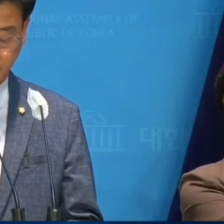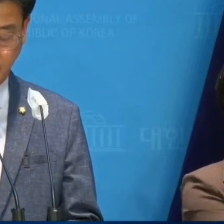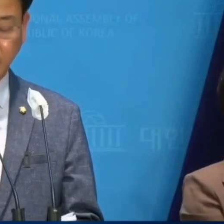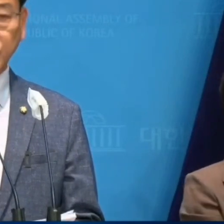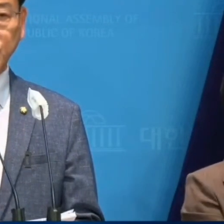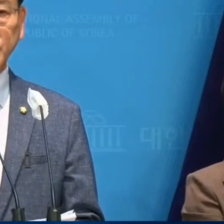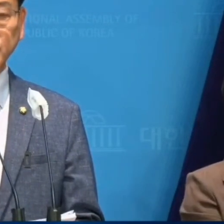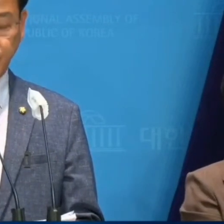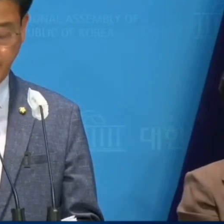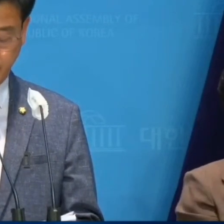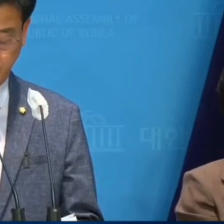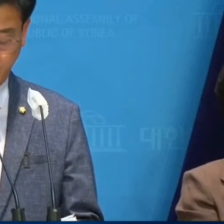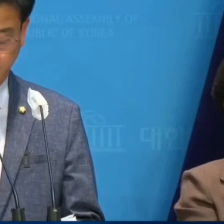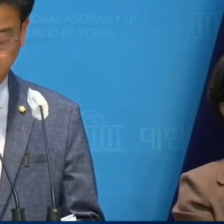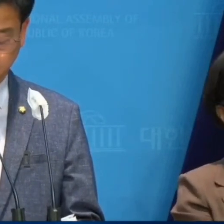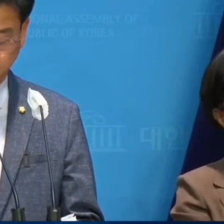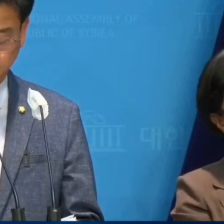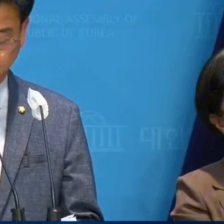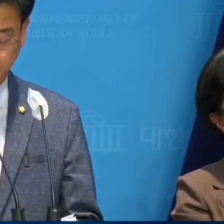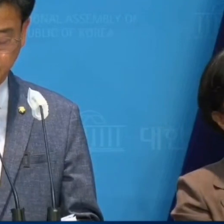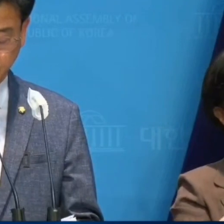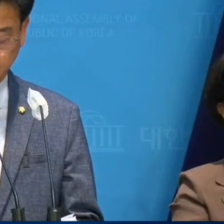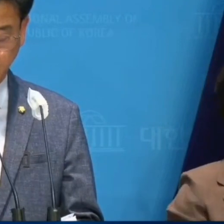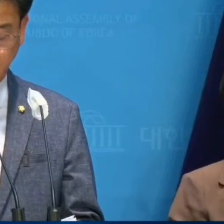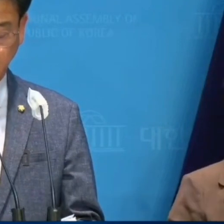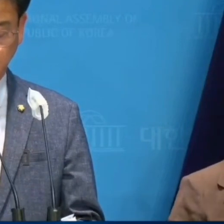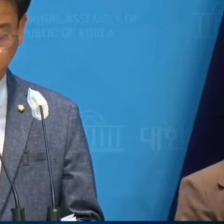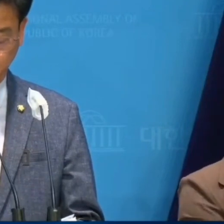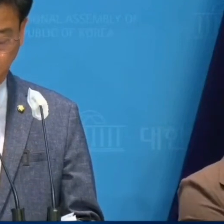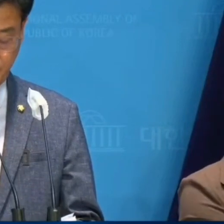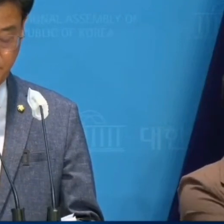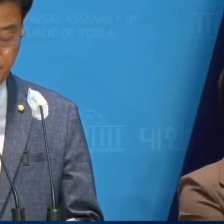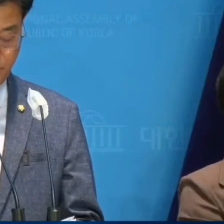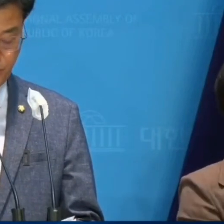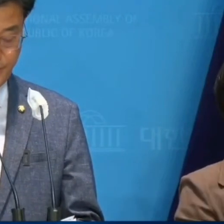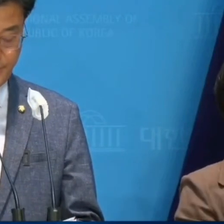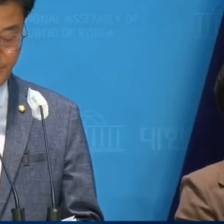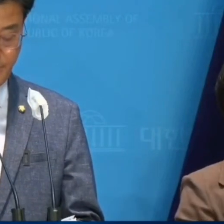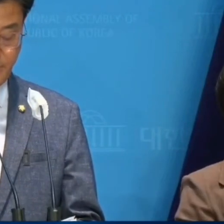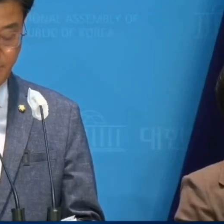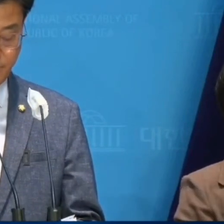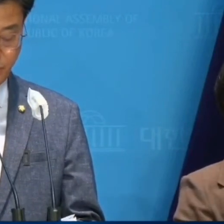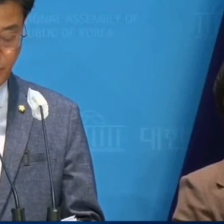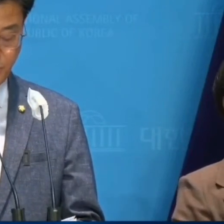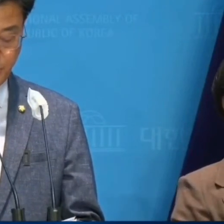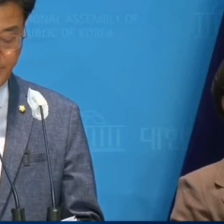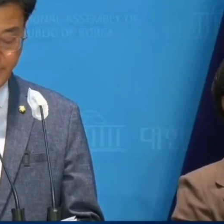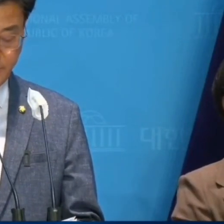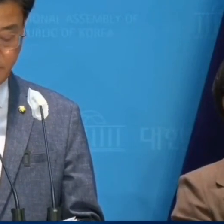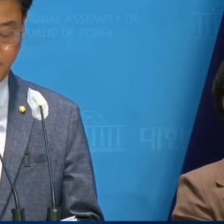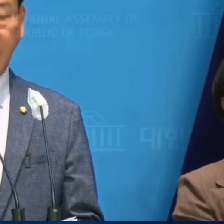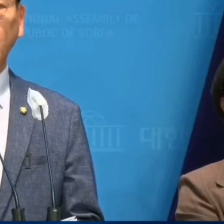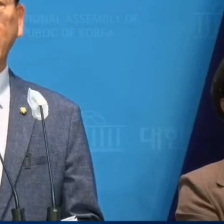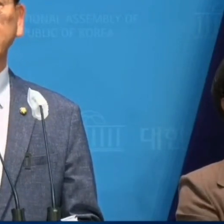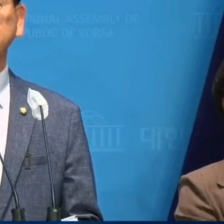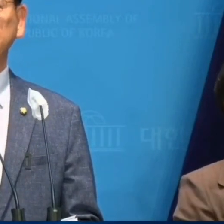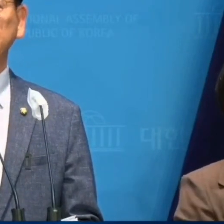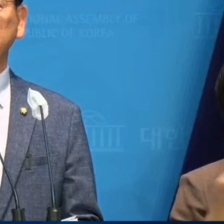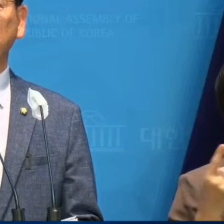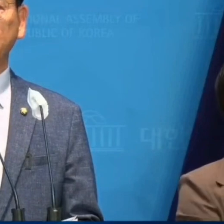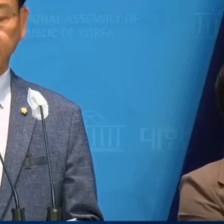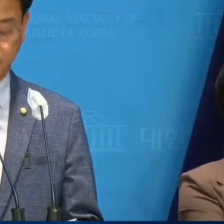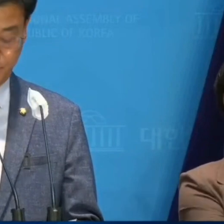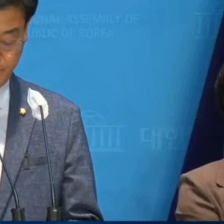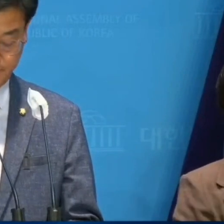보니 유전무죄, 무전유죄는 유검무죄, 무검유죄라는 말로 바뀐